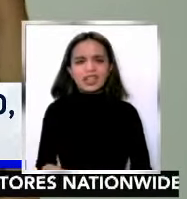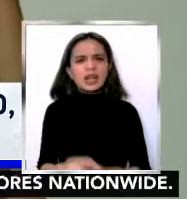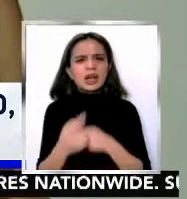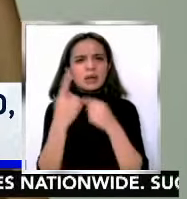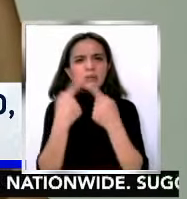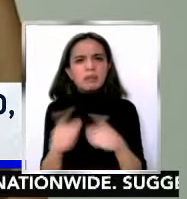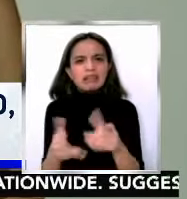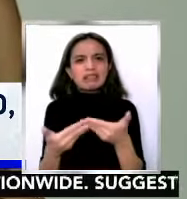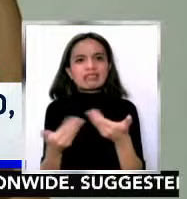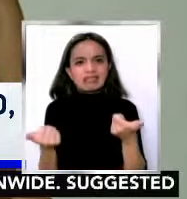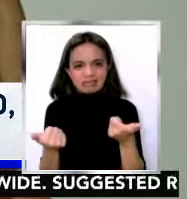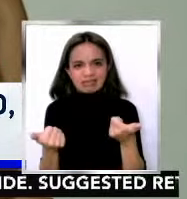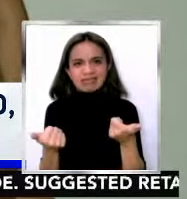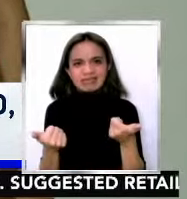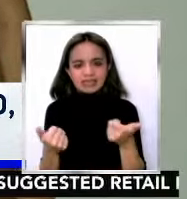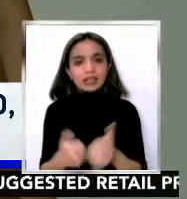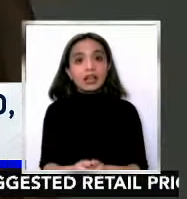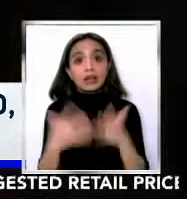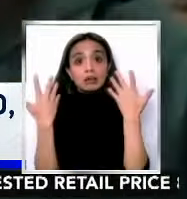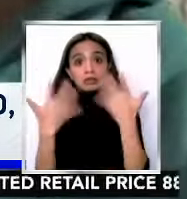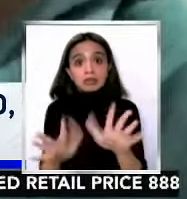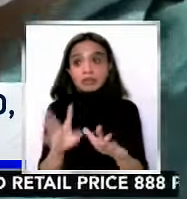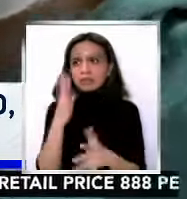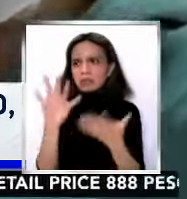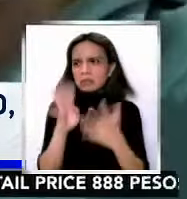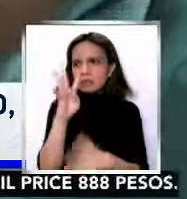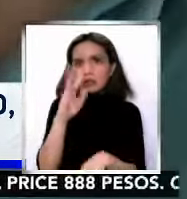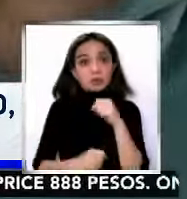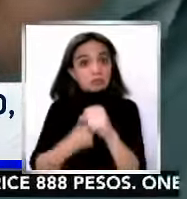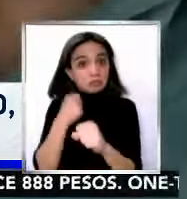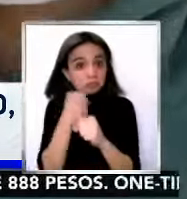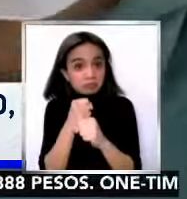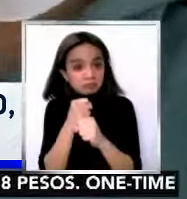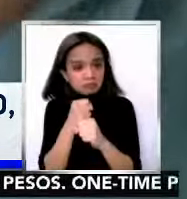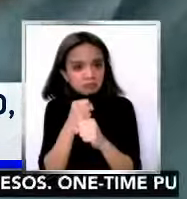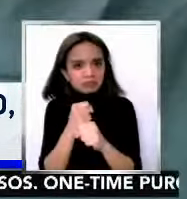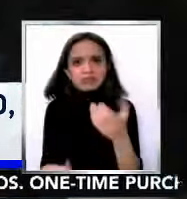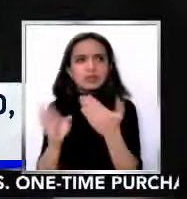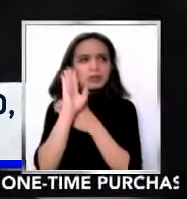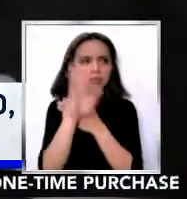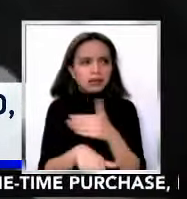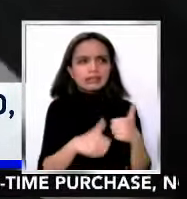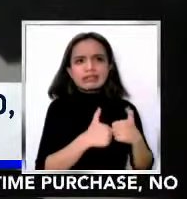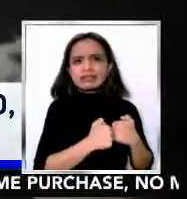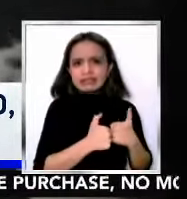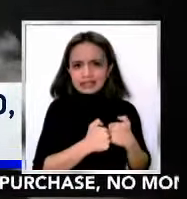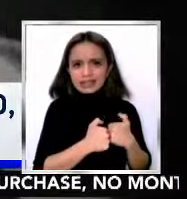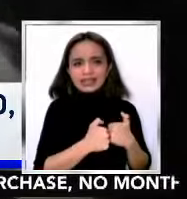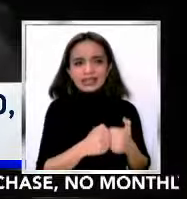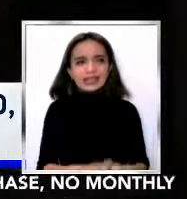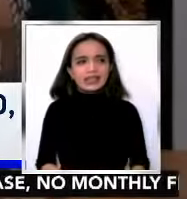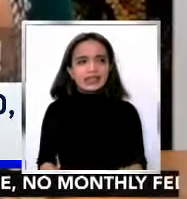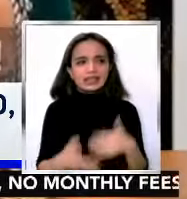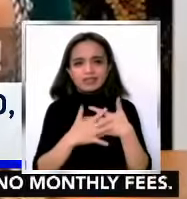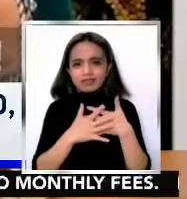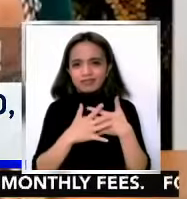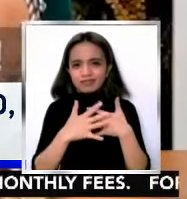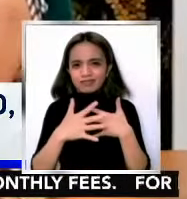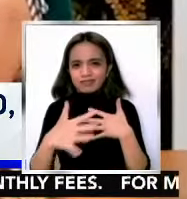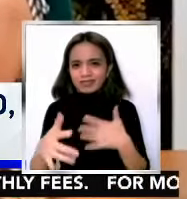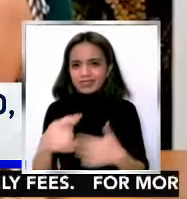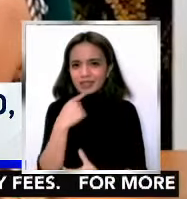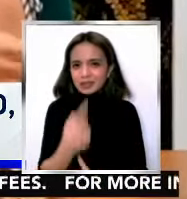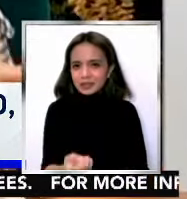sila. Matapos ang 4 na taon, nagkabalikan din ang dalawa, and the rest, as they say,